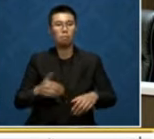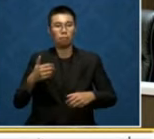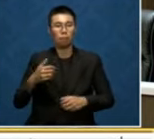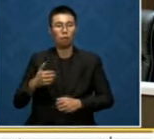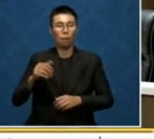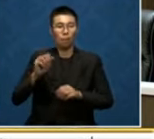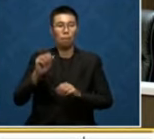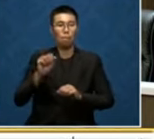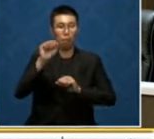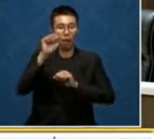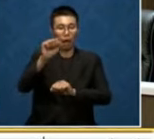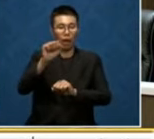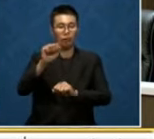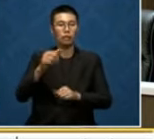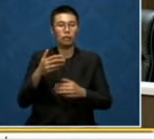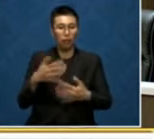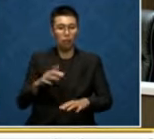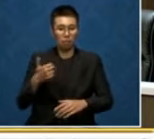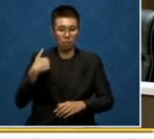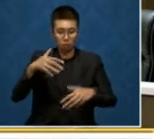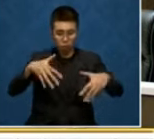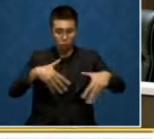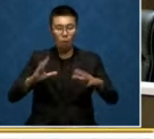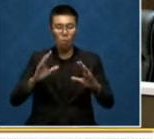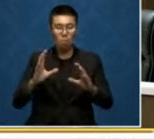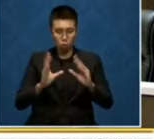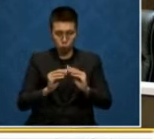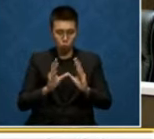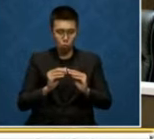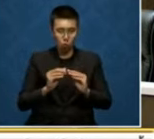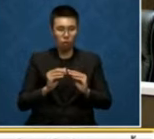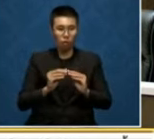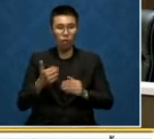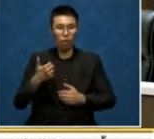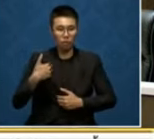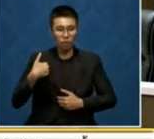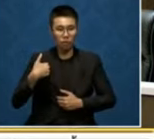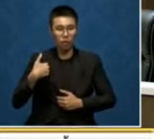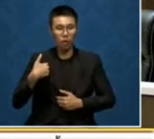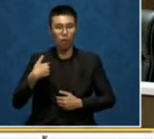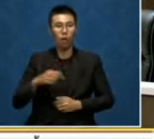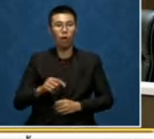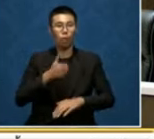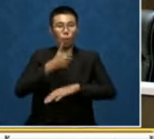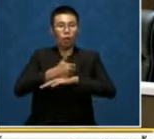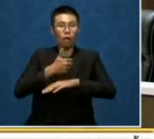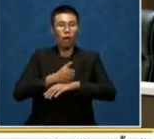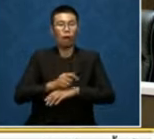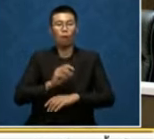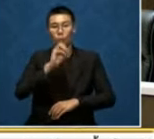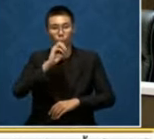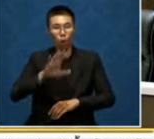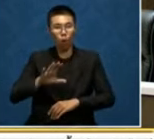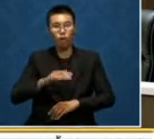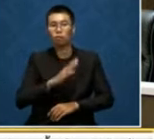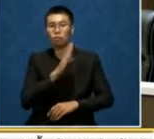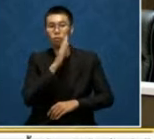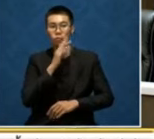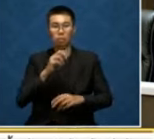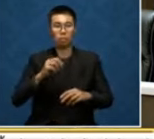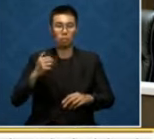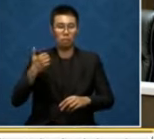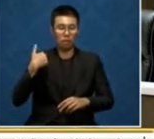เจ้าหน้าที่จากบริษัทเอกชนเจ้าหน้าที่ฝ่ายปกครองไปแจ้งต่อที่ประชุมประชาคมว่าหากมีการก่อสร้าง